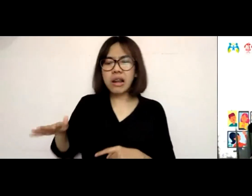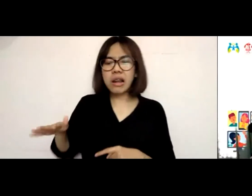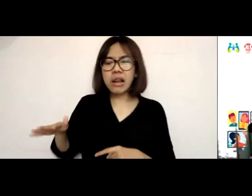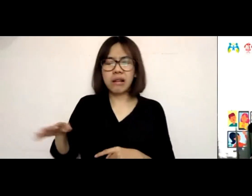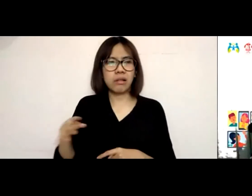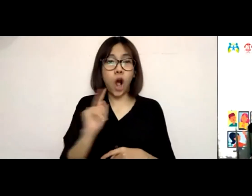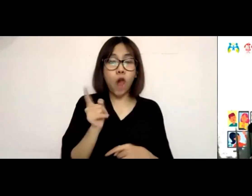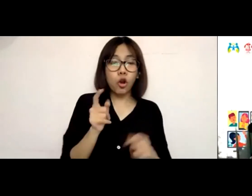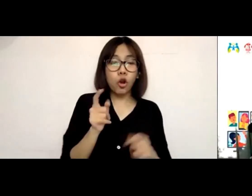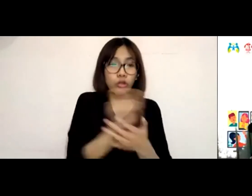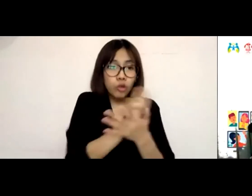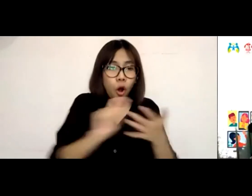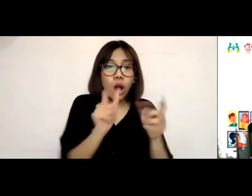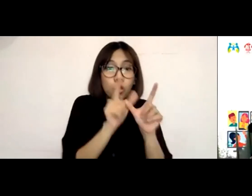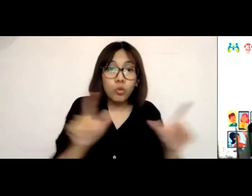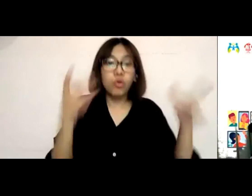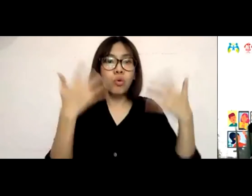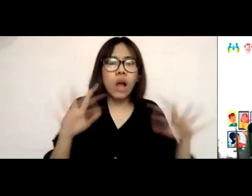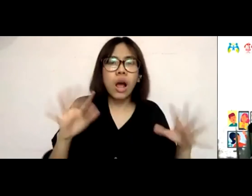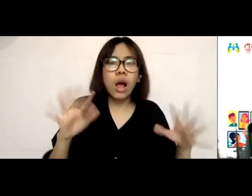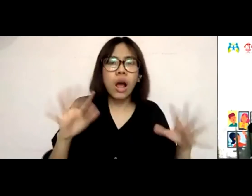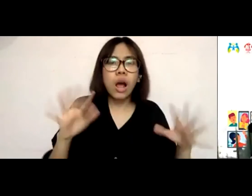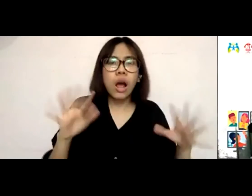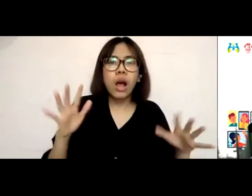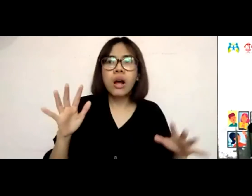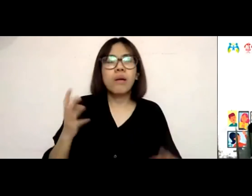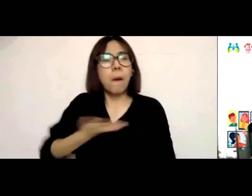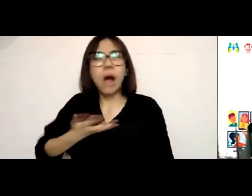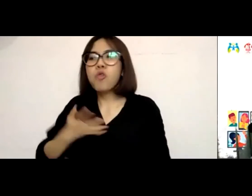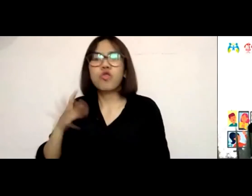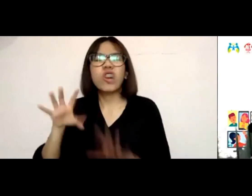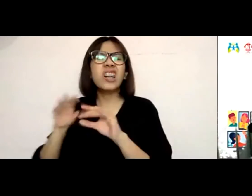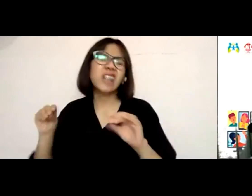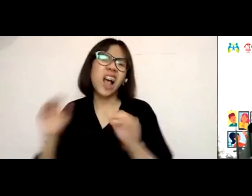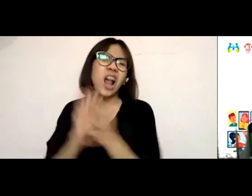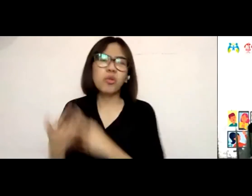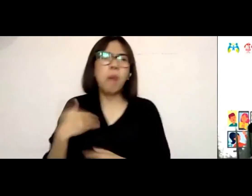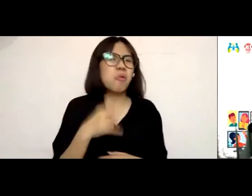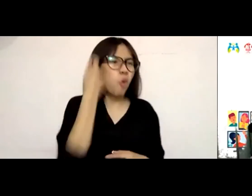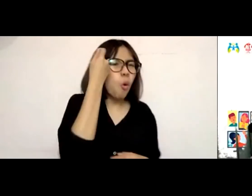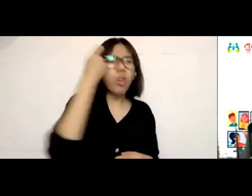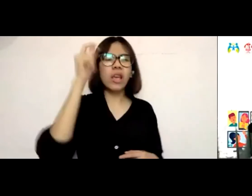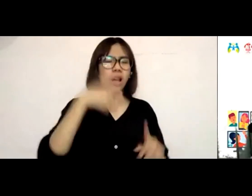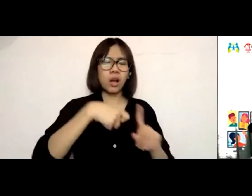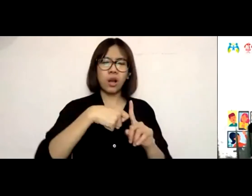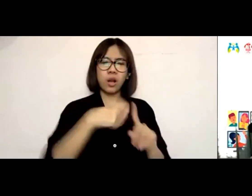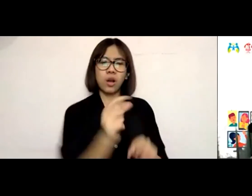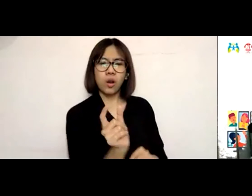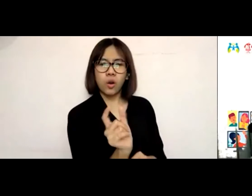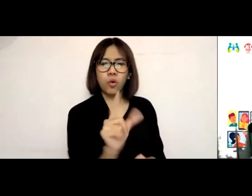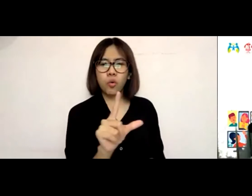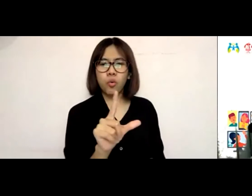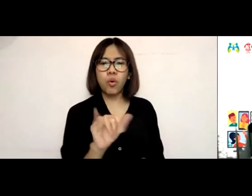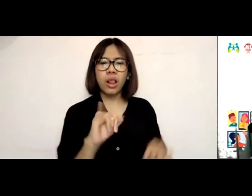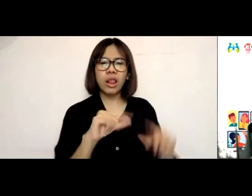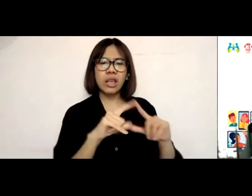adalah bekerja. Mereka itu bukan mau kuliah karena mereka juga menyadari sendiri mereka berasal dari